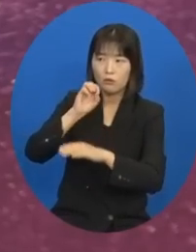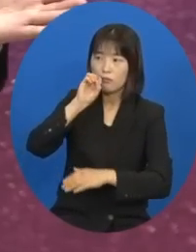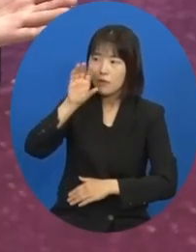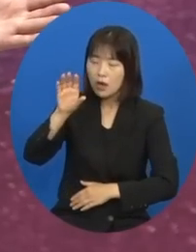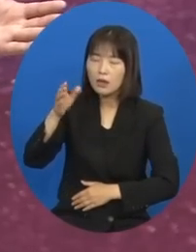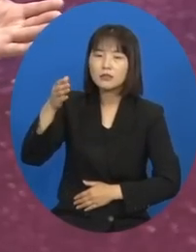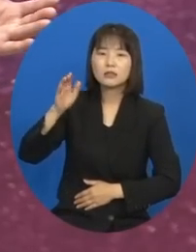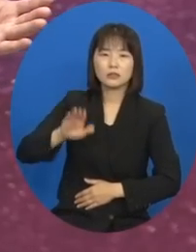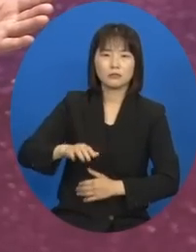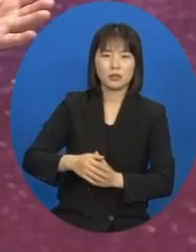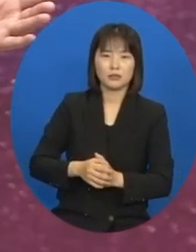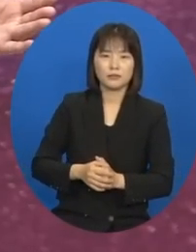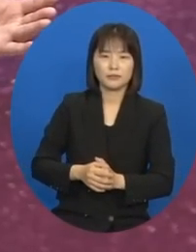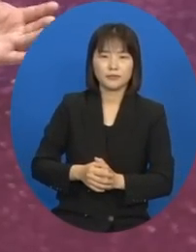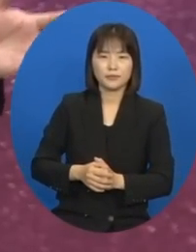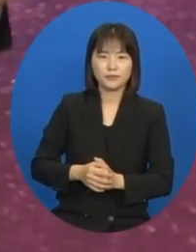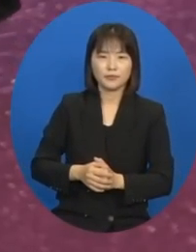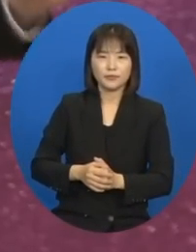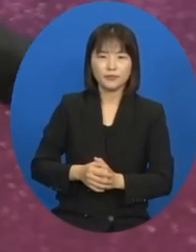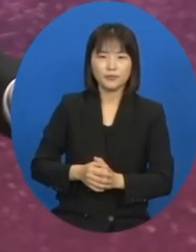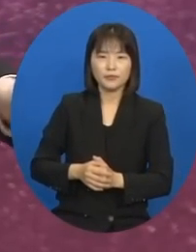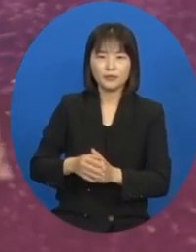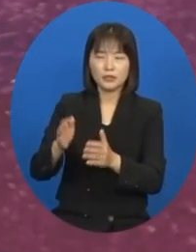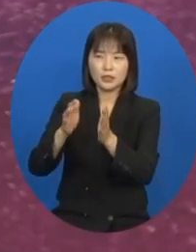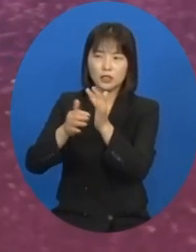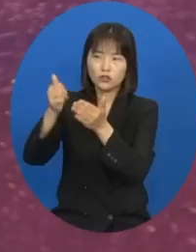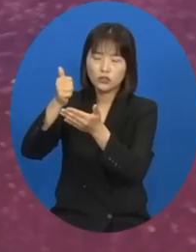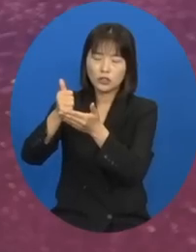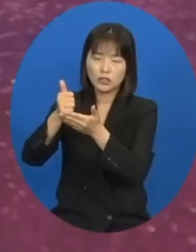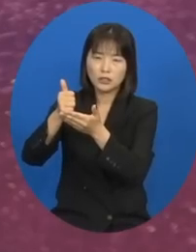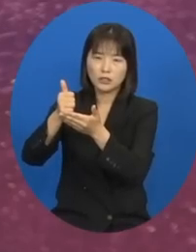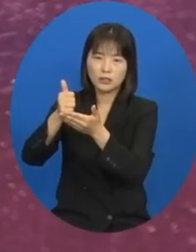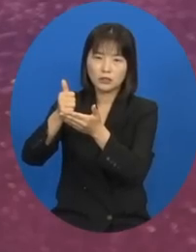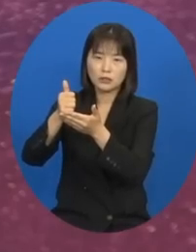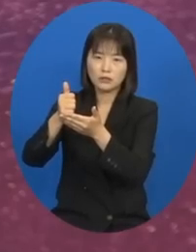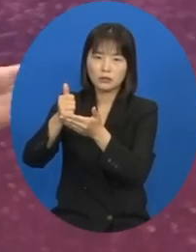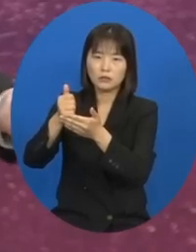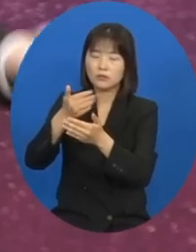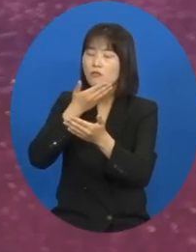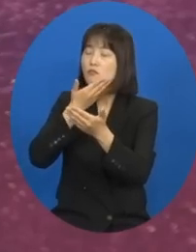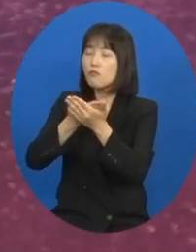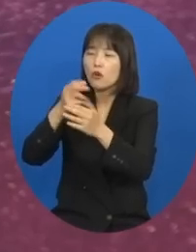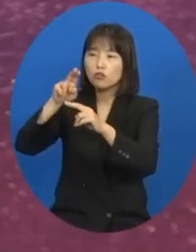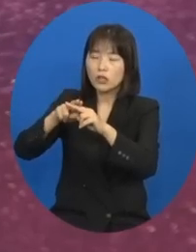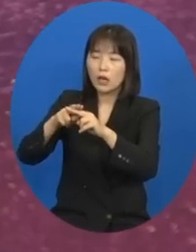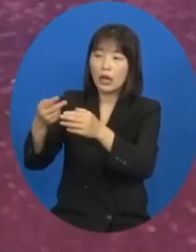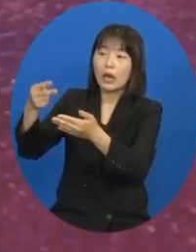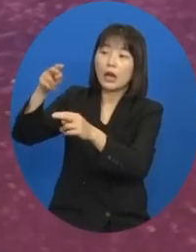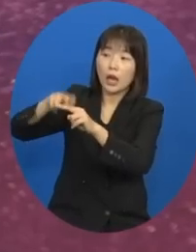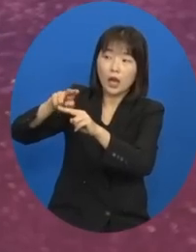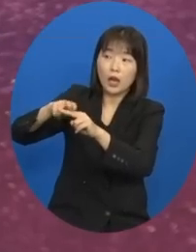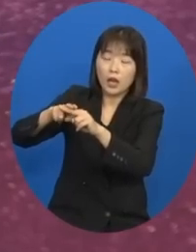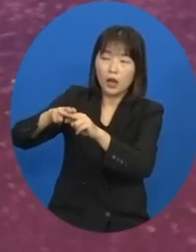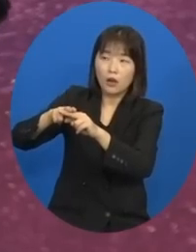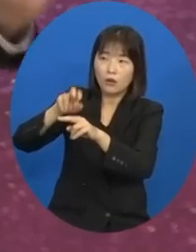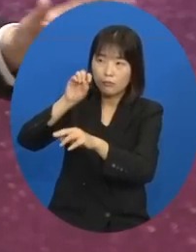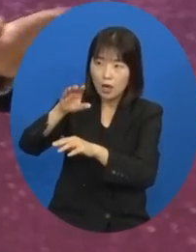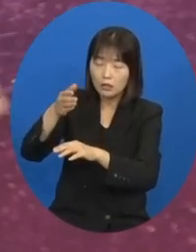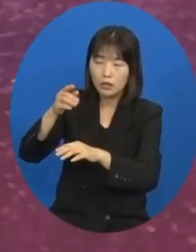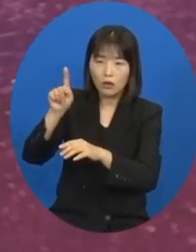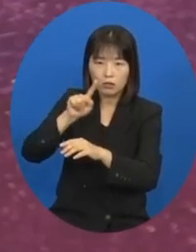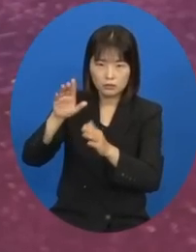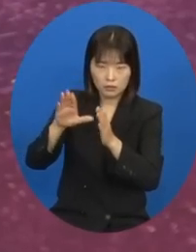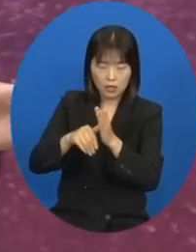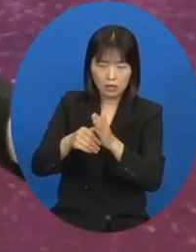보좌가 있다면 예수님 앉으세요 했다가 어떤 때에는 예수님이 일어나세요 예수님